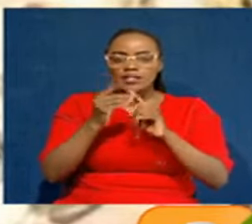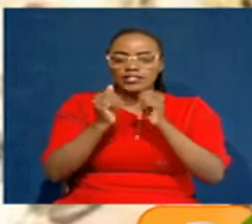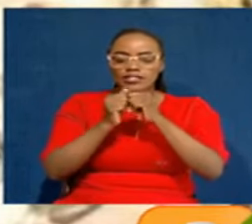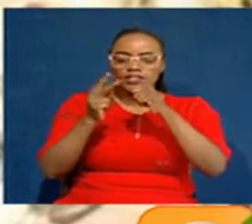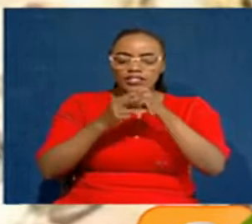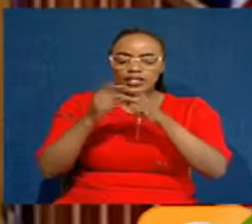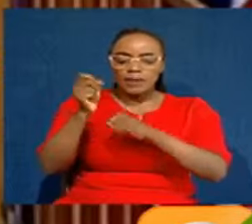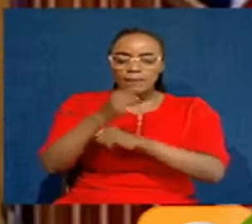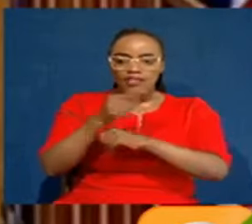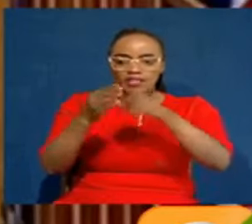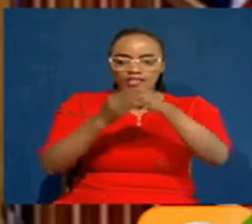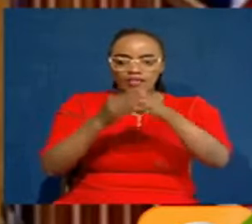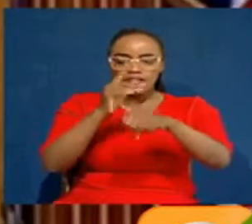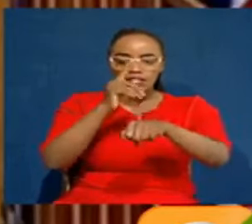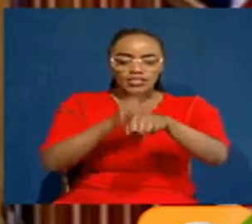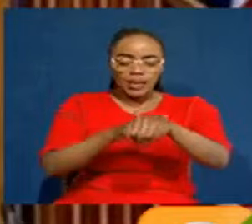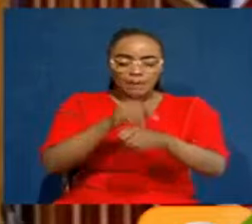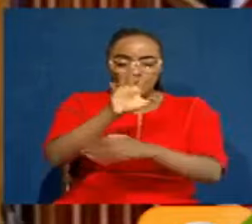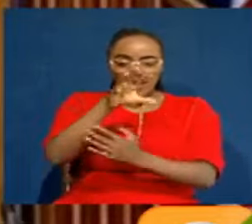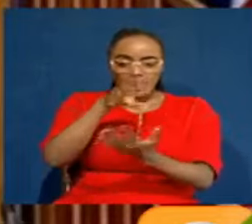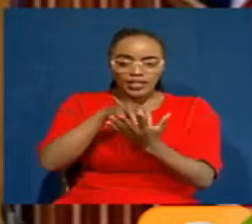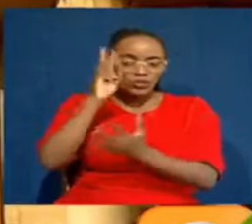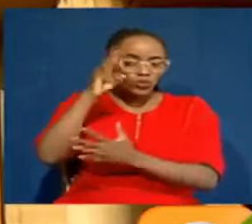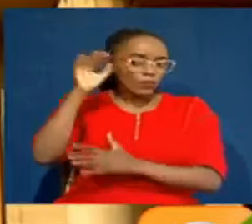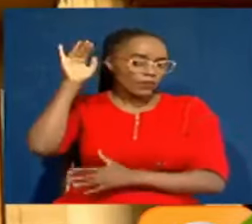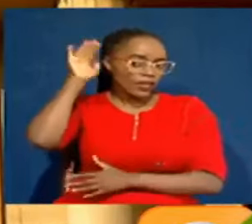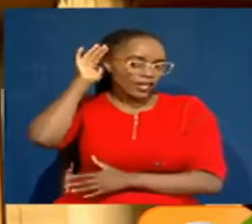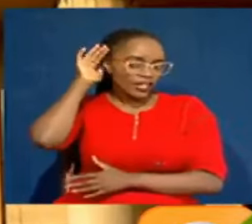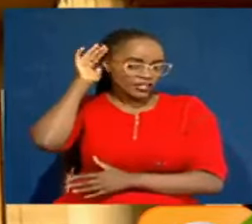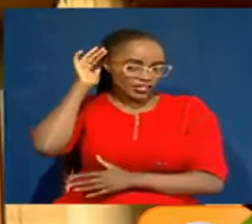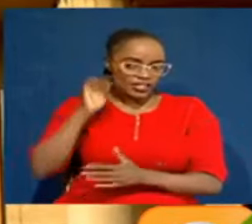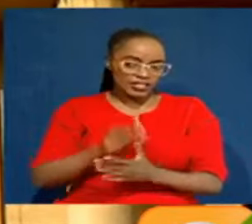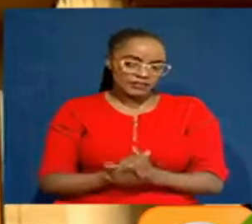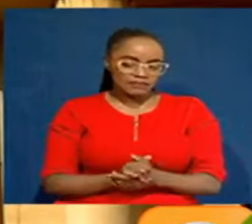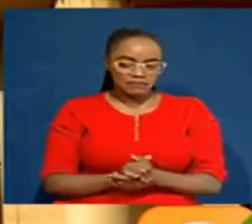mwezi ujao, wakati ambapo kesi hiyo itasikizwa.